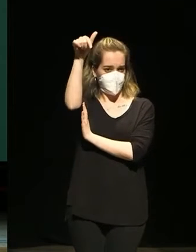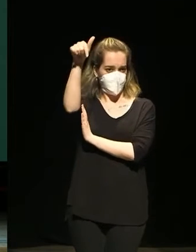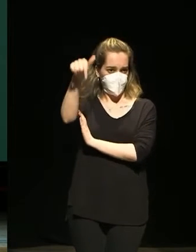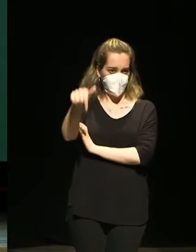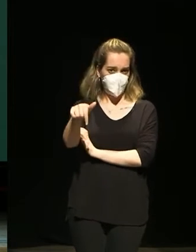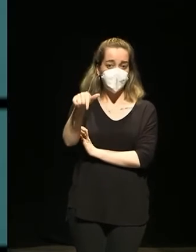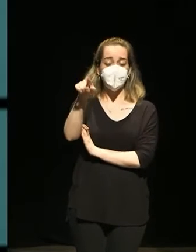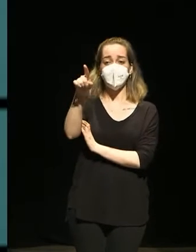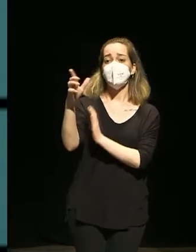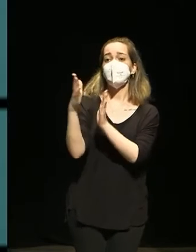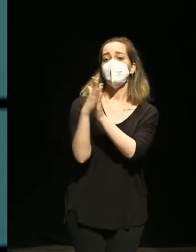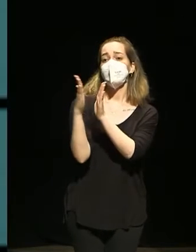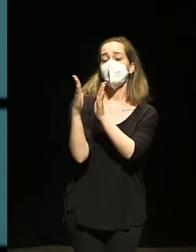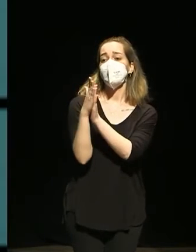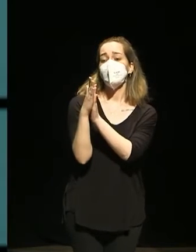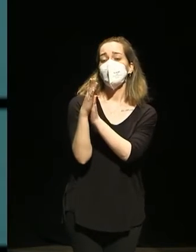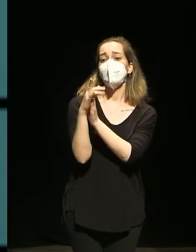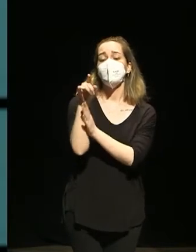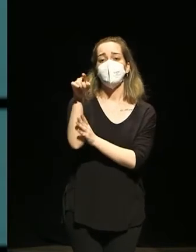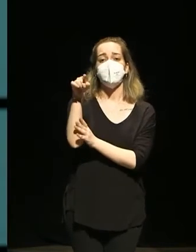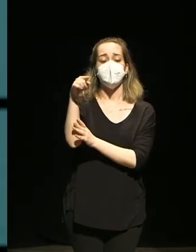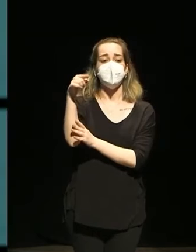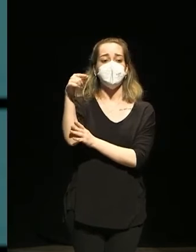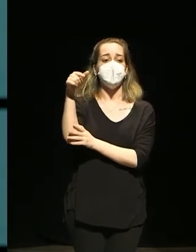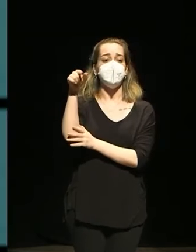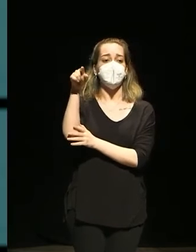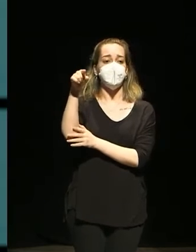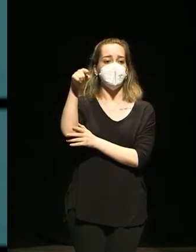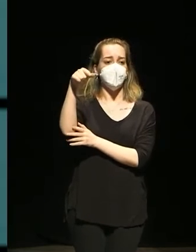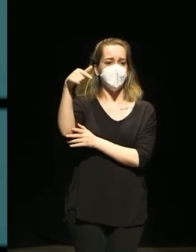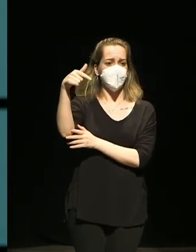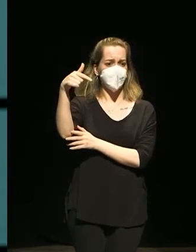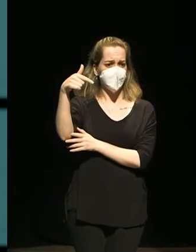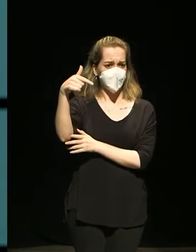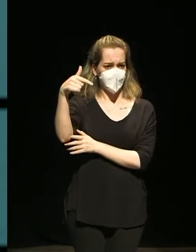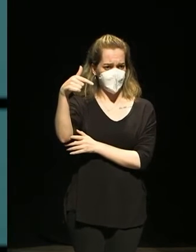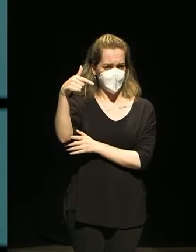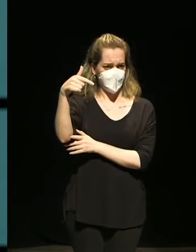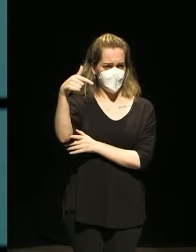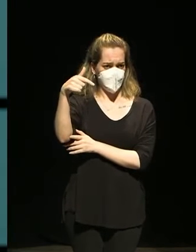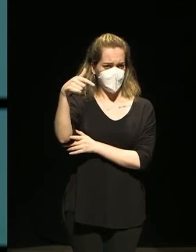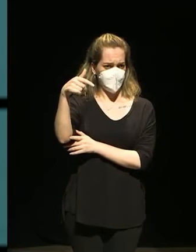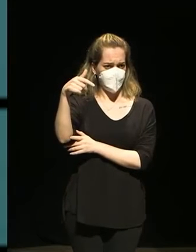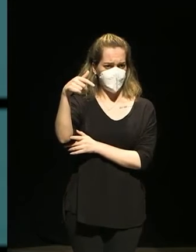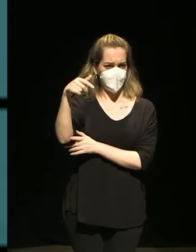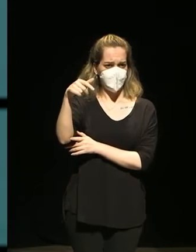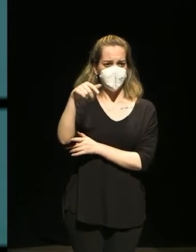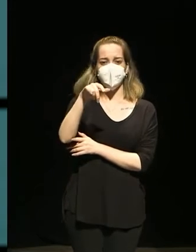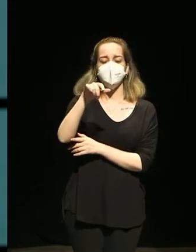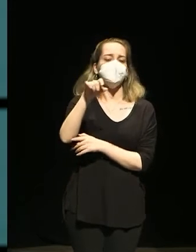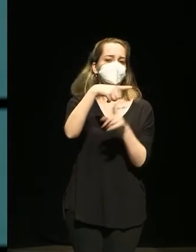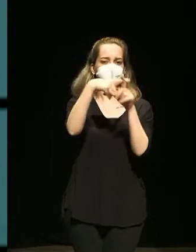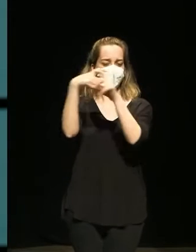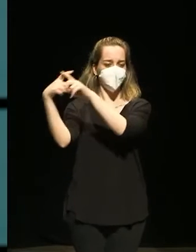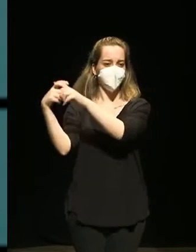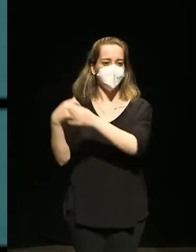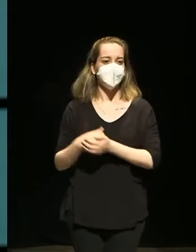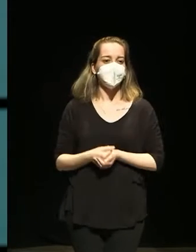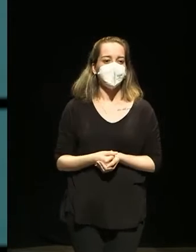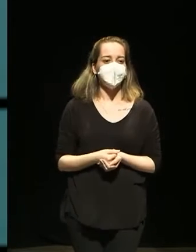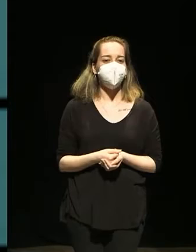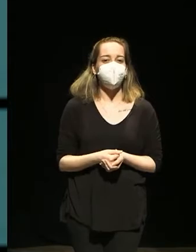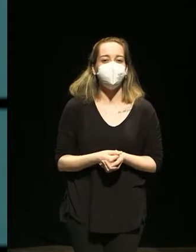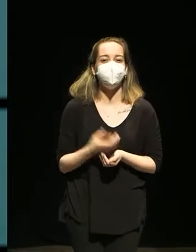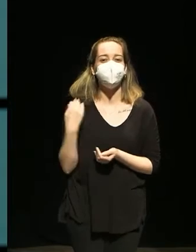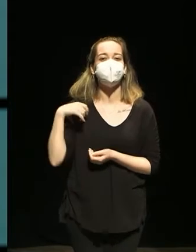el company Martin Kuthmann, secretari general de la Federació Alemanya dels Sindicats, el que aquí coneixem com DGB,